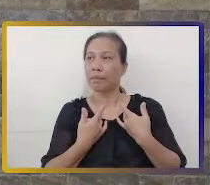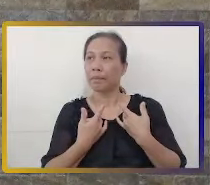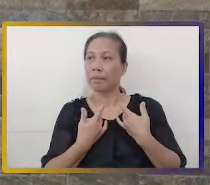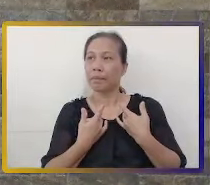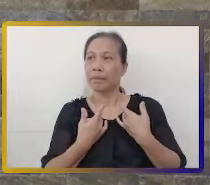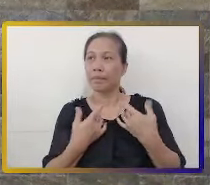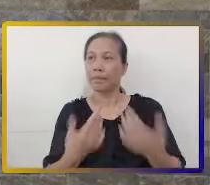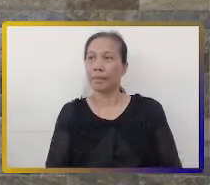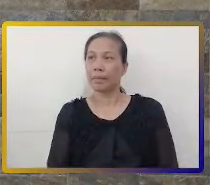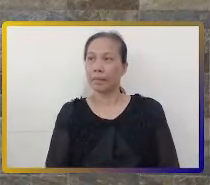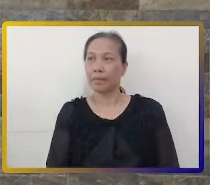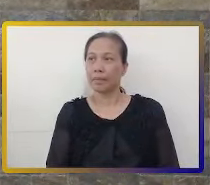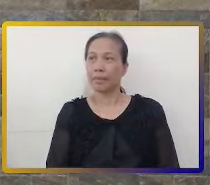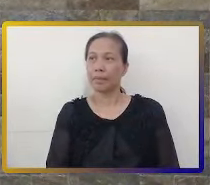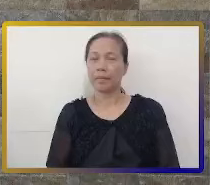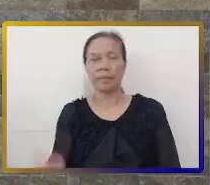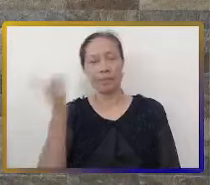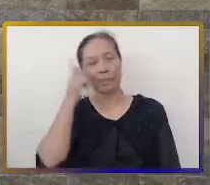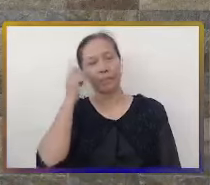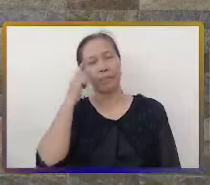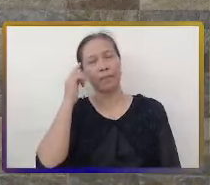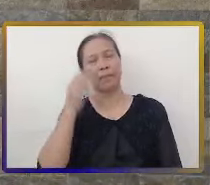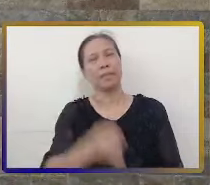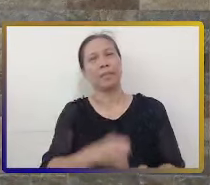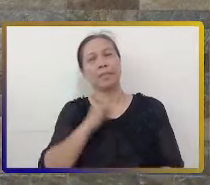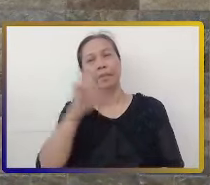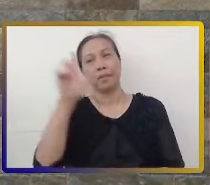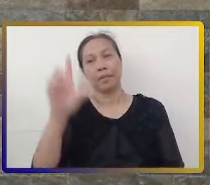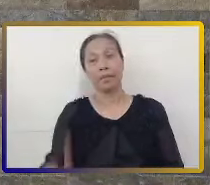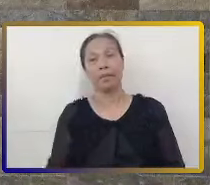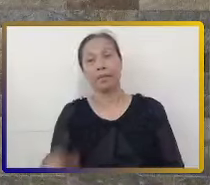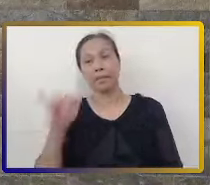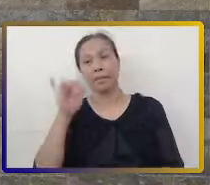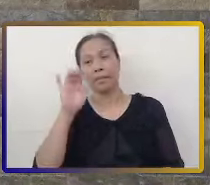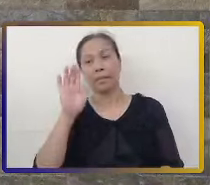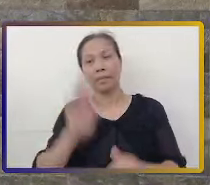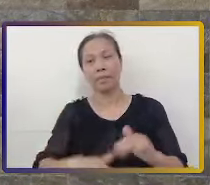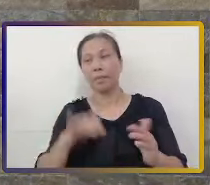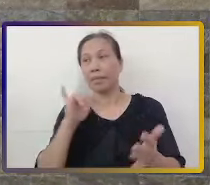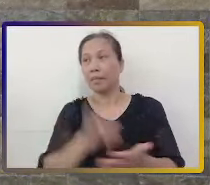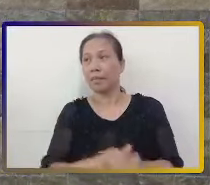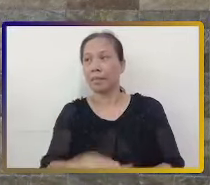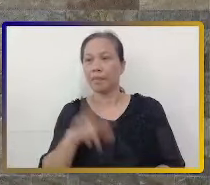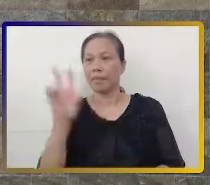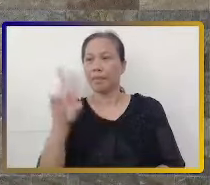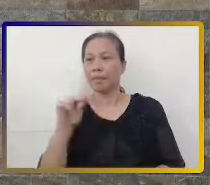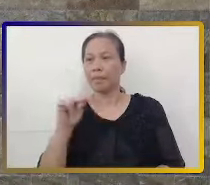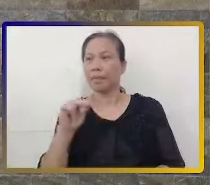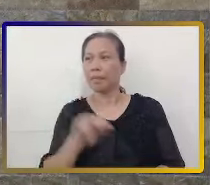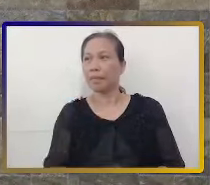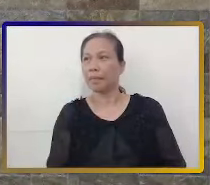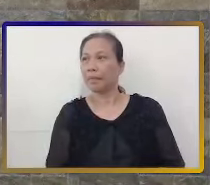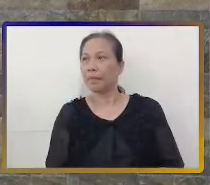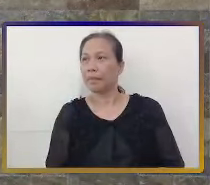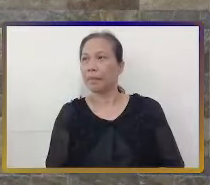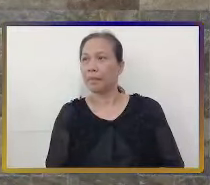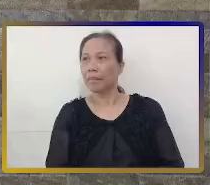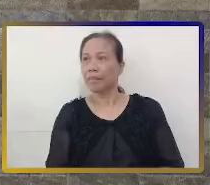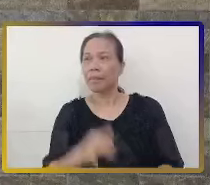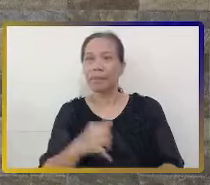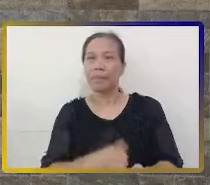nila see you think it is lower than that No it